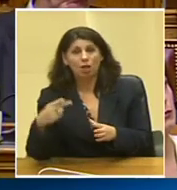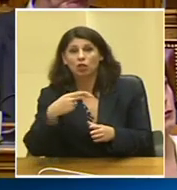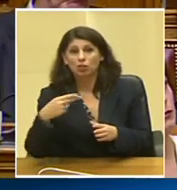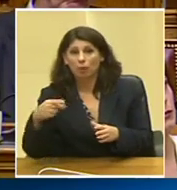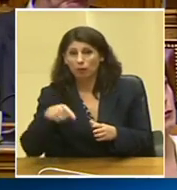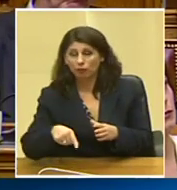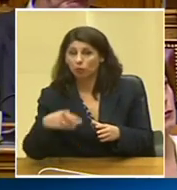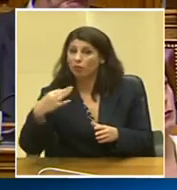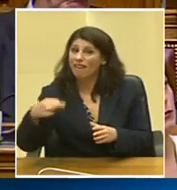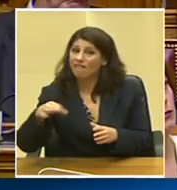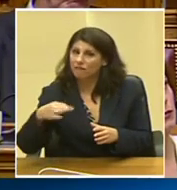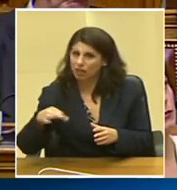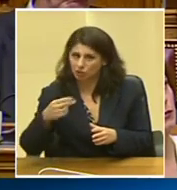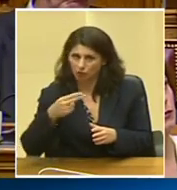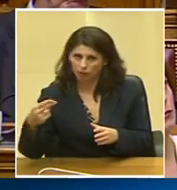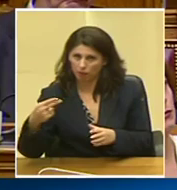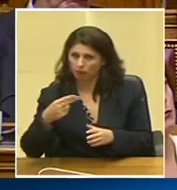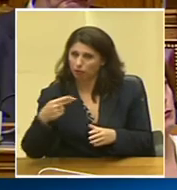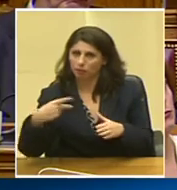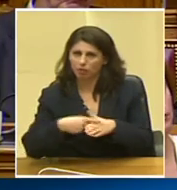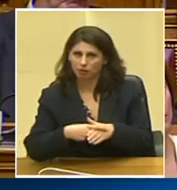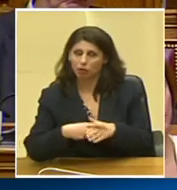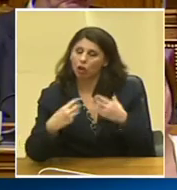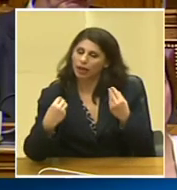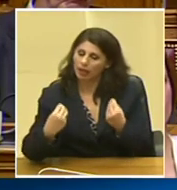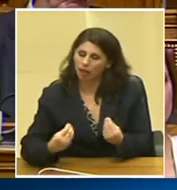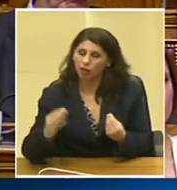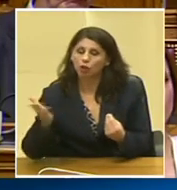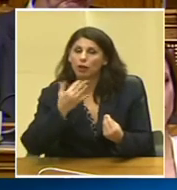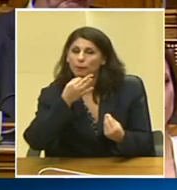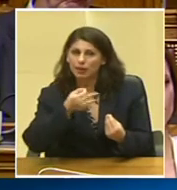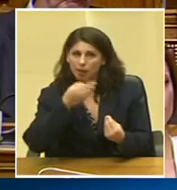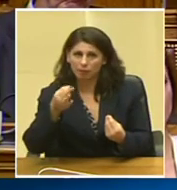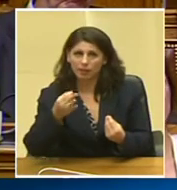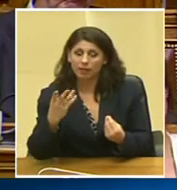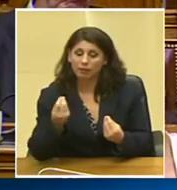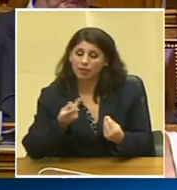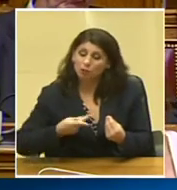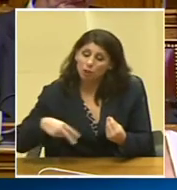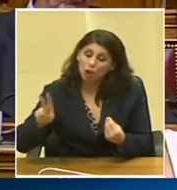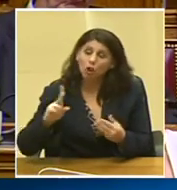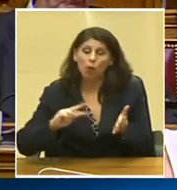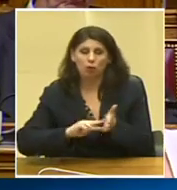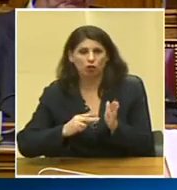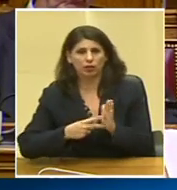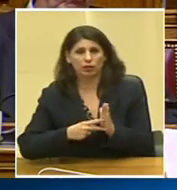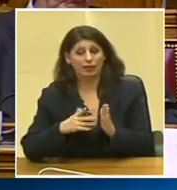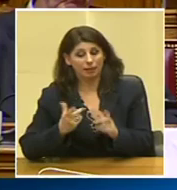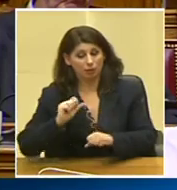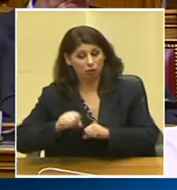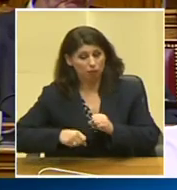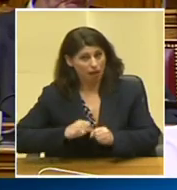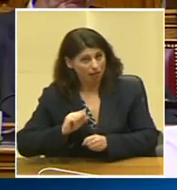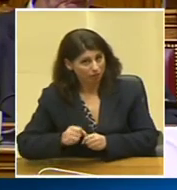είναι ένα ευαίσθητο θέμα, το θέμα των τραπεζών, καλό είναι όταν μιλάμε να είμαστε πιο προσεκτικοί. Διότι στην προσπάθεια να